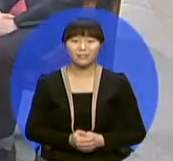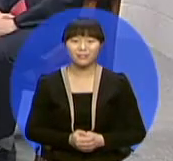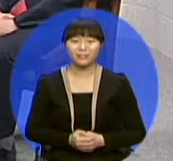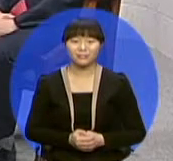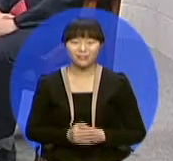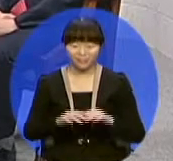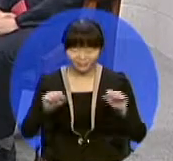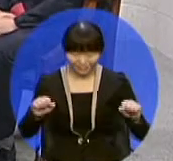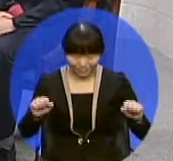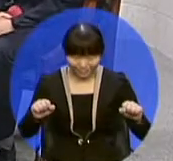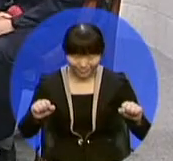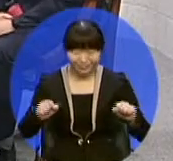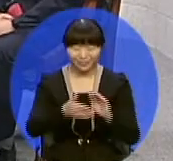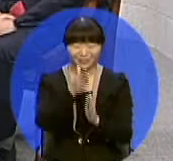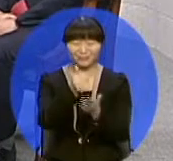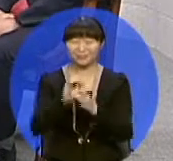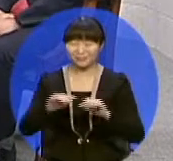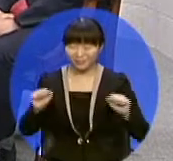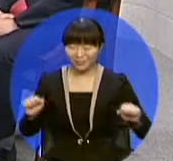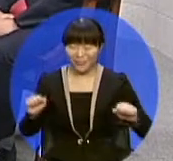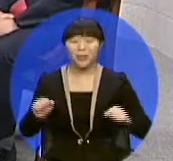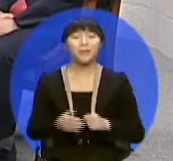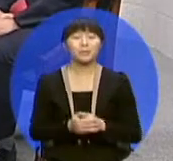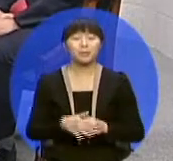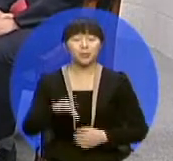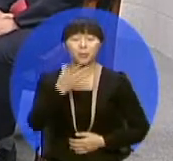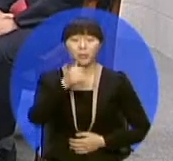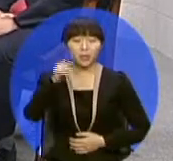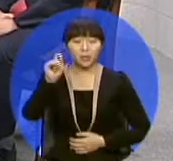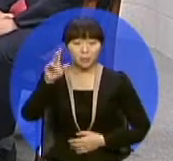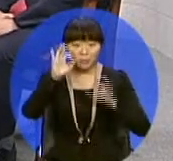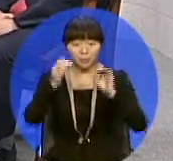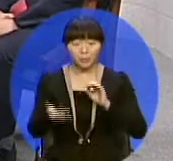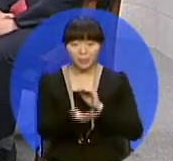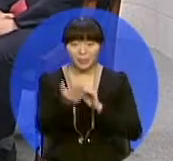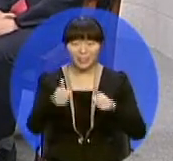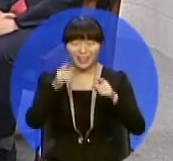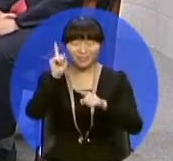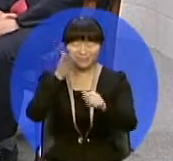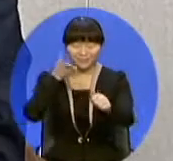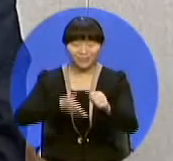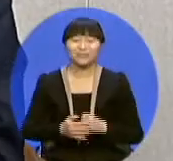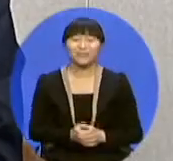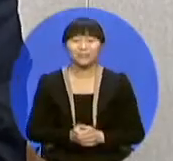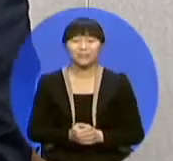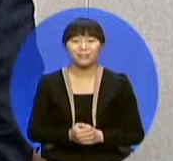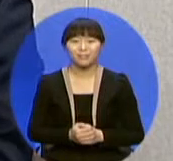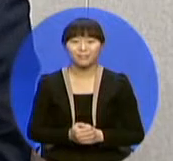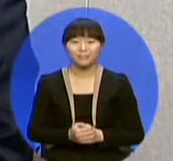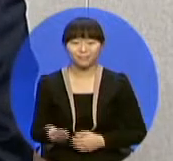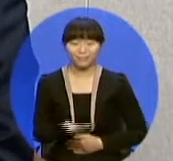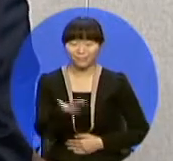네, 안녕하세요, 시장님. 안녕하세요. 네, 먼저 복지TV 시청자 여러분들께 인사 말씀 나누시죠. 네,